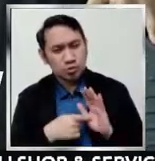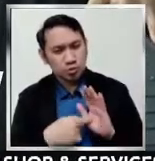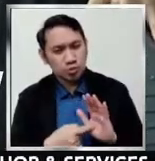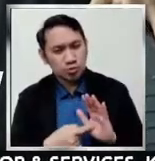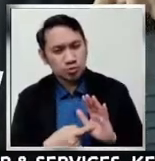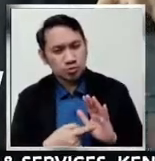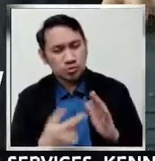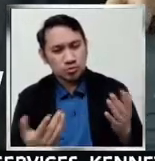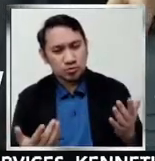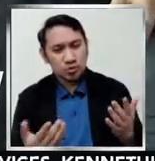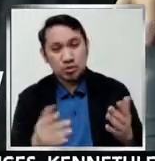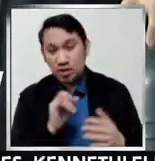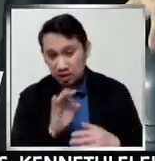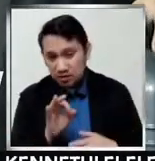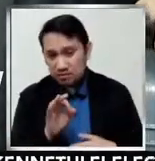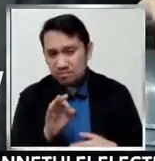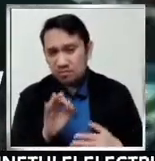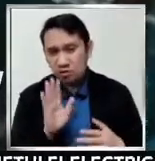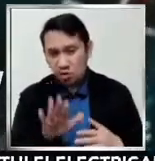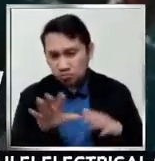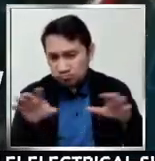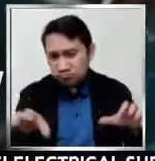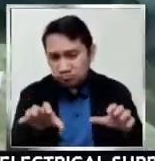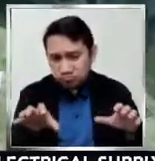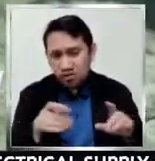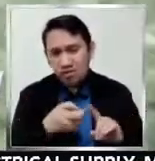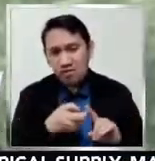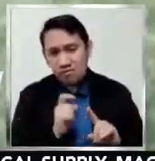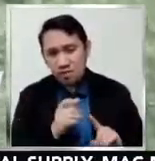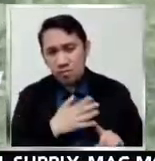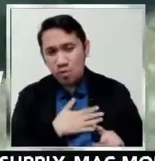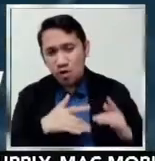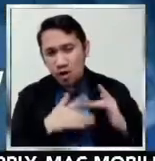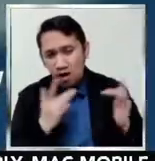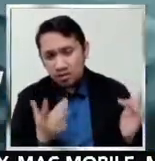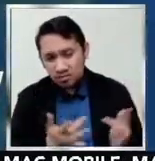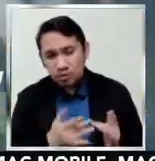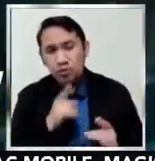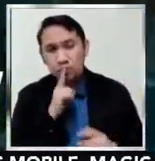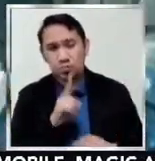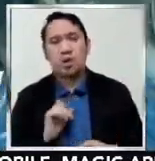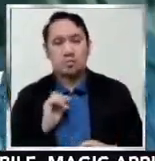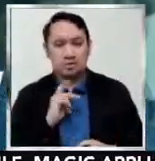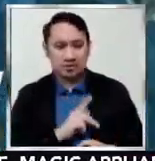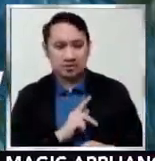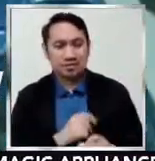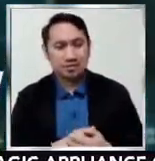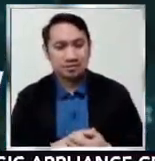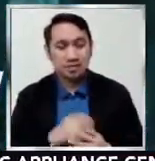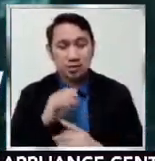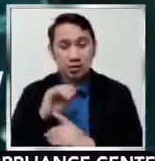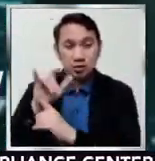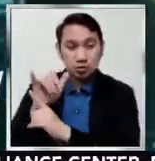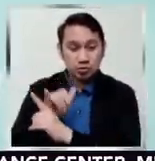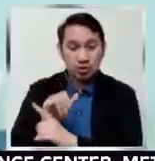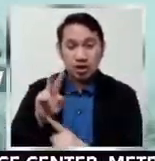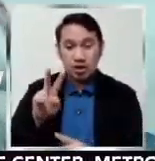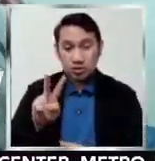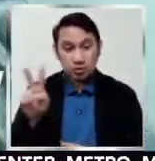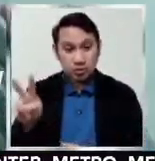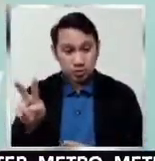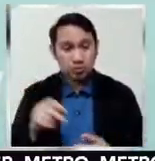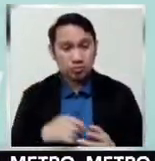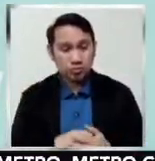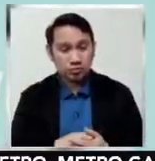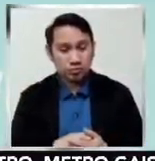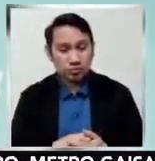puso, talaga ma-appreciate ng maraming tao. Sa July 22, ang mismong pagsalang ng cast members ng Voltes 5 sa panel